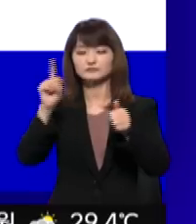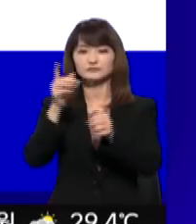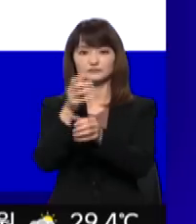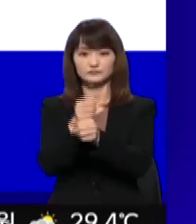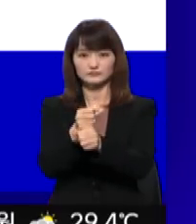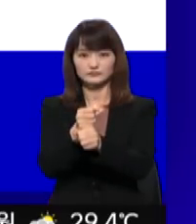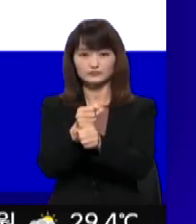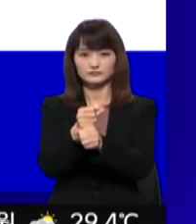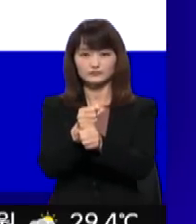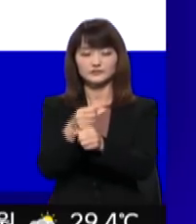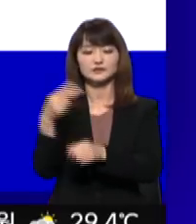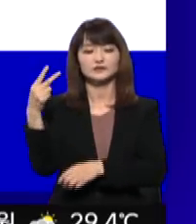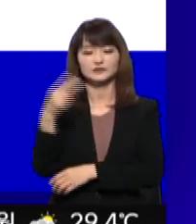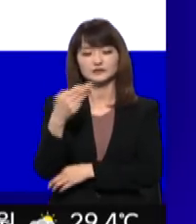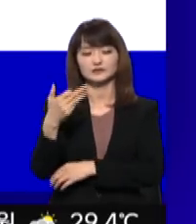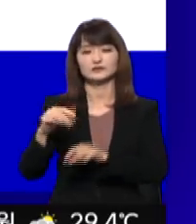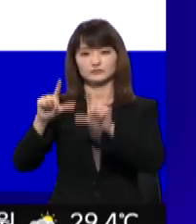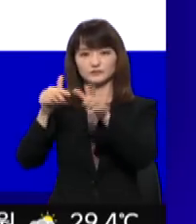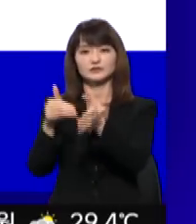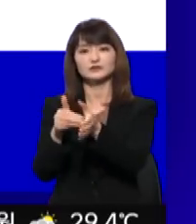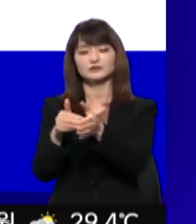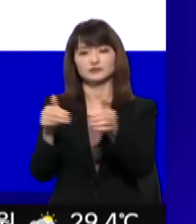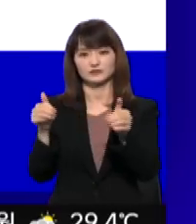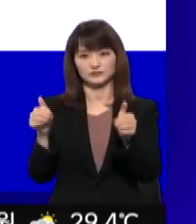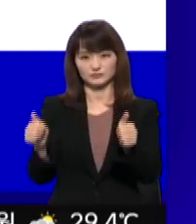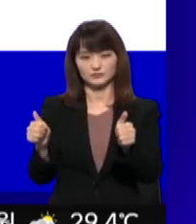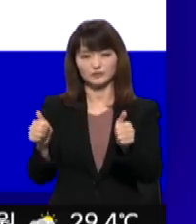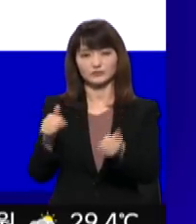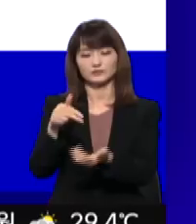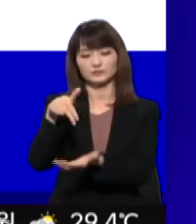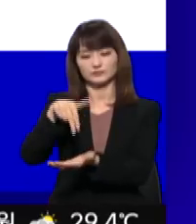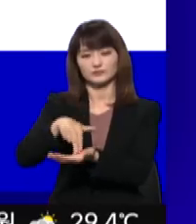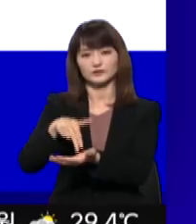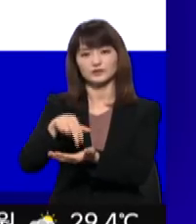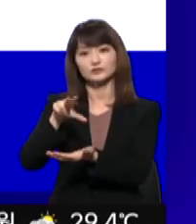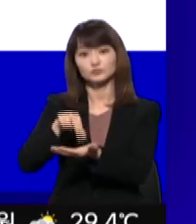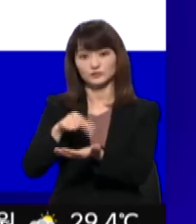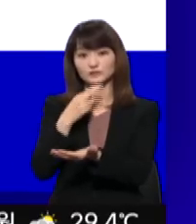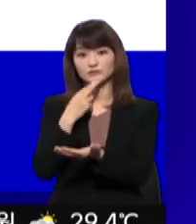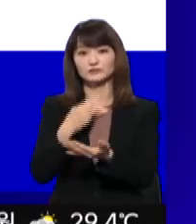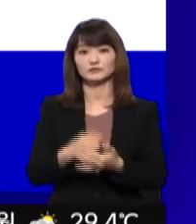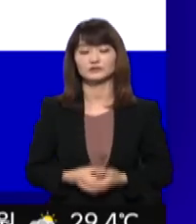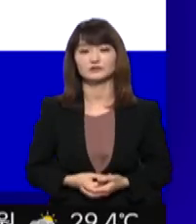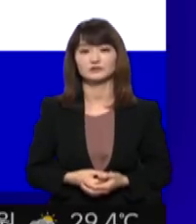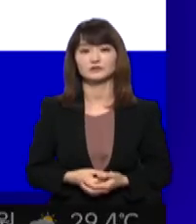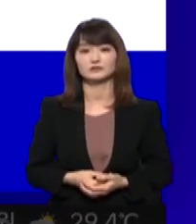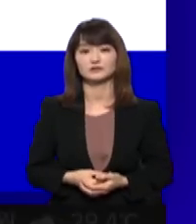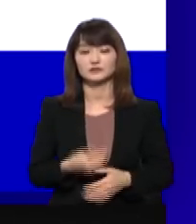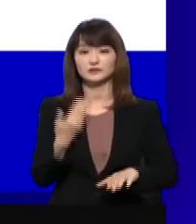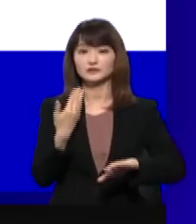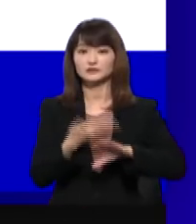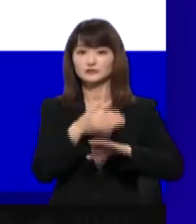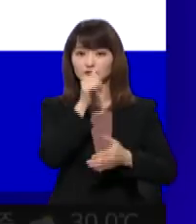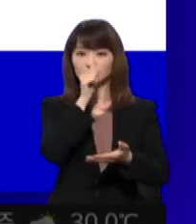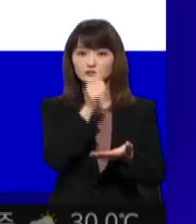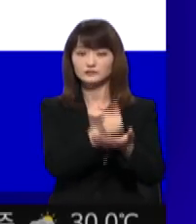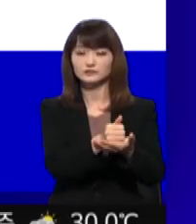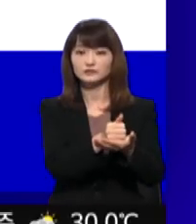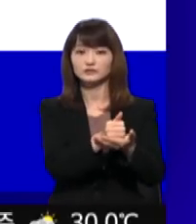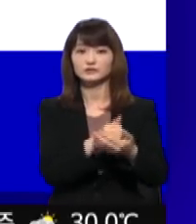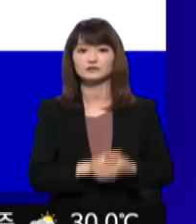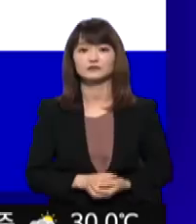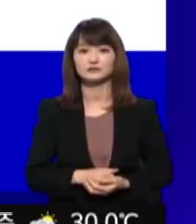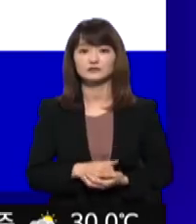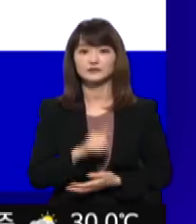2018년에 끝나서 법적으로는 문제가 없을 수 있습니다 남이 그러면 다른 혐의를 볼 텐데요 남이냐면은